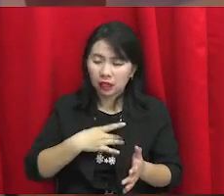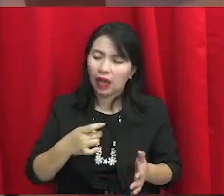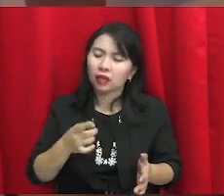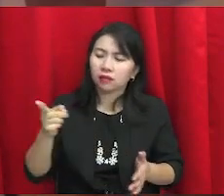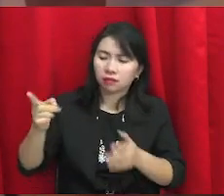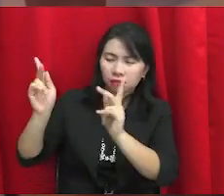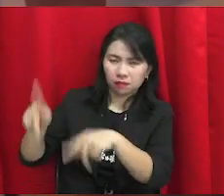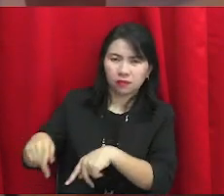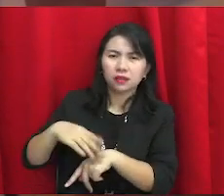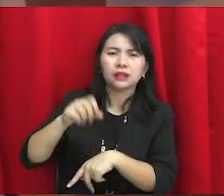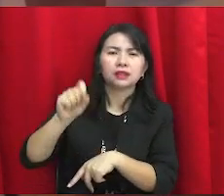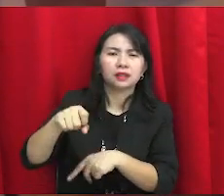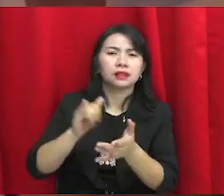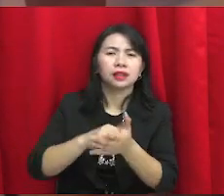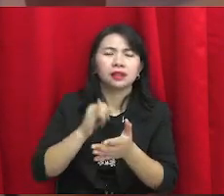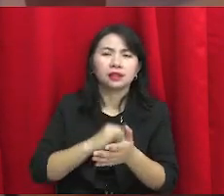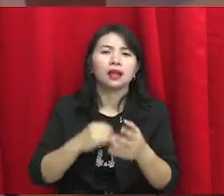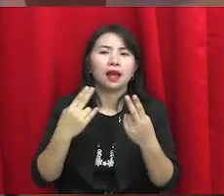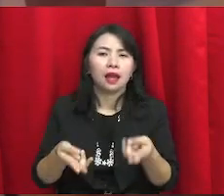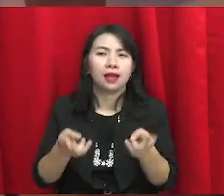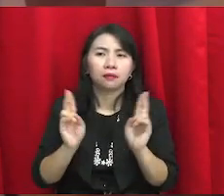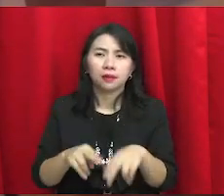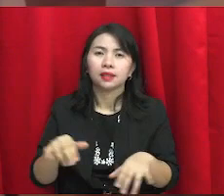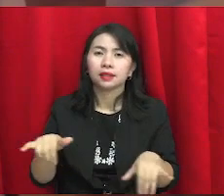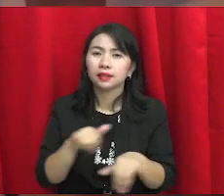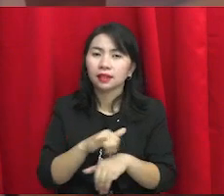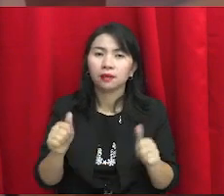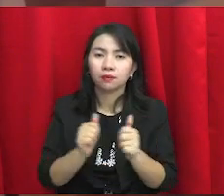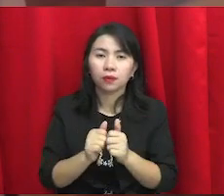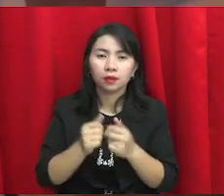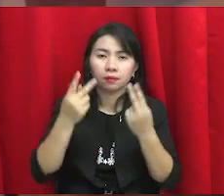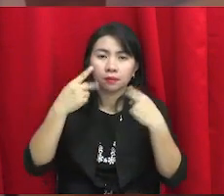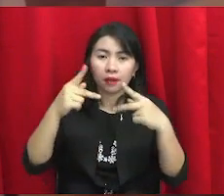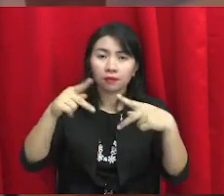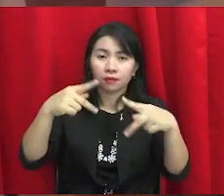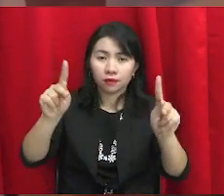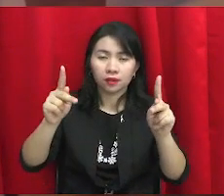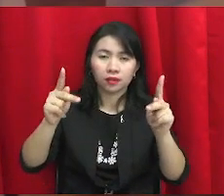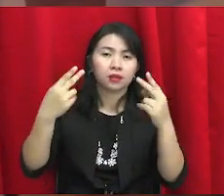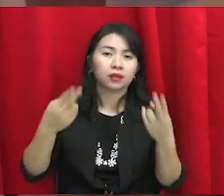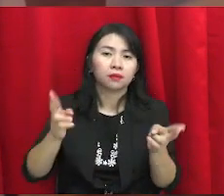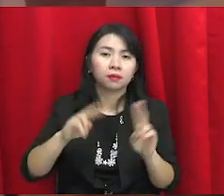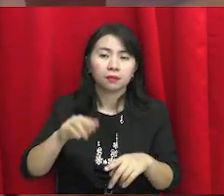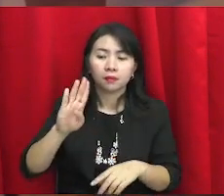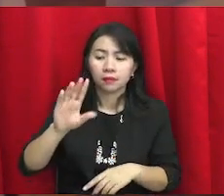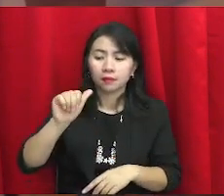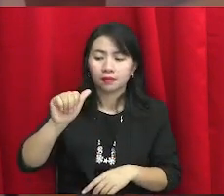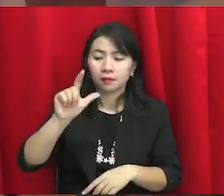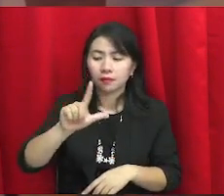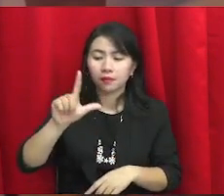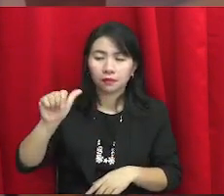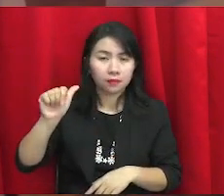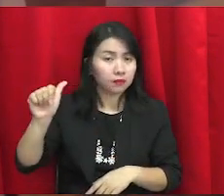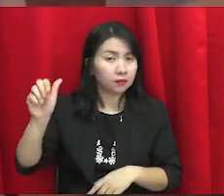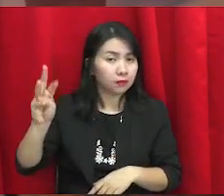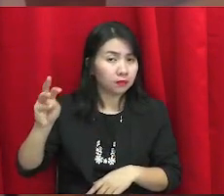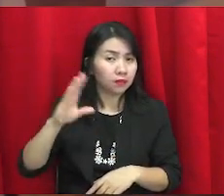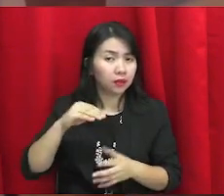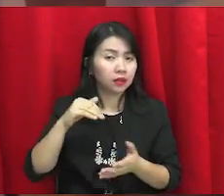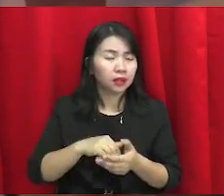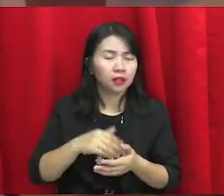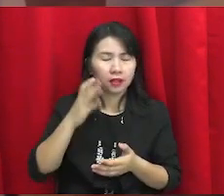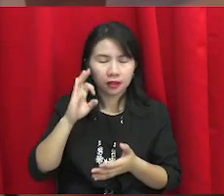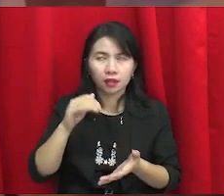It happened, di ba? Doon sa isang propeta, kay Balaam, di ba? Pinaburan